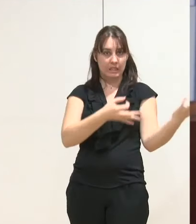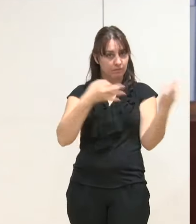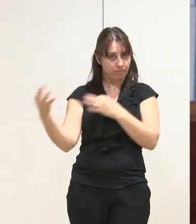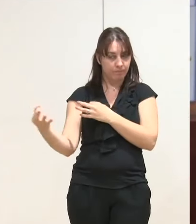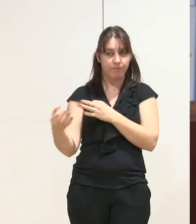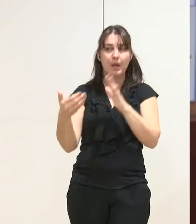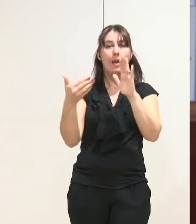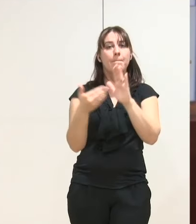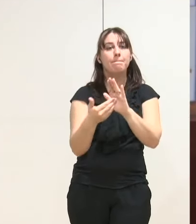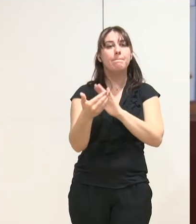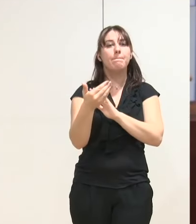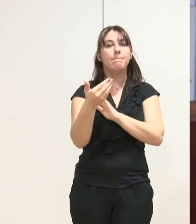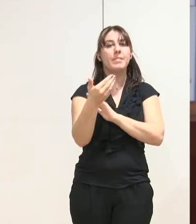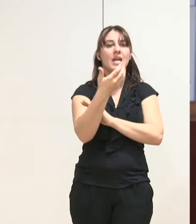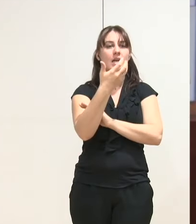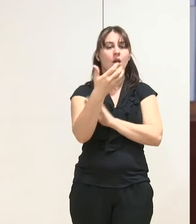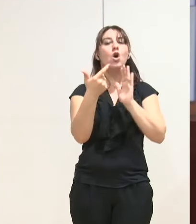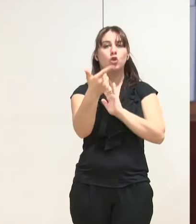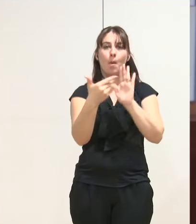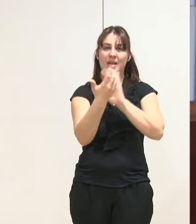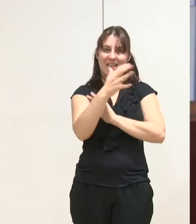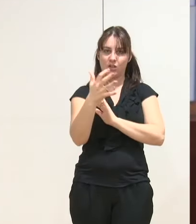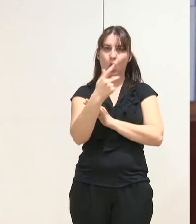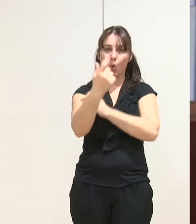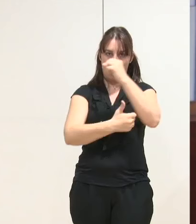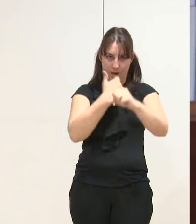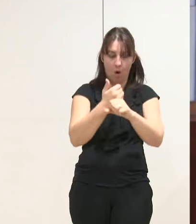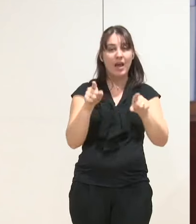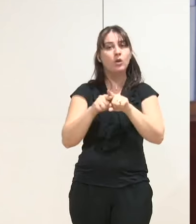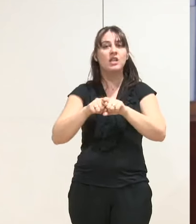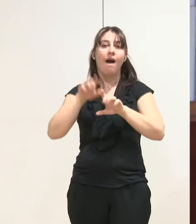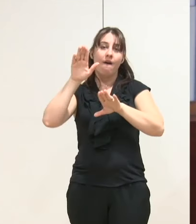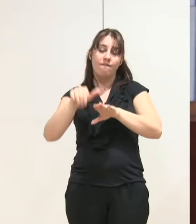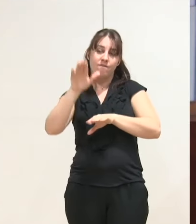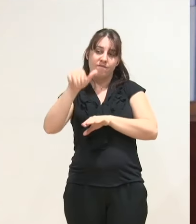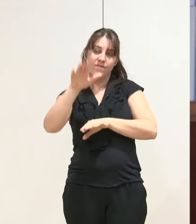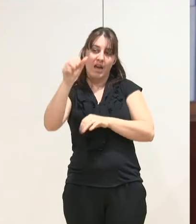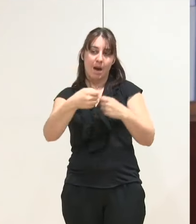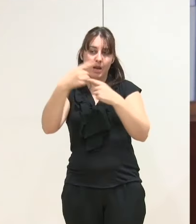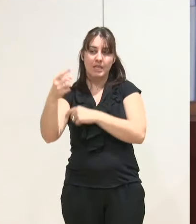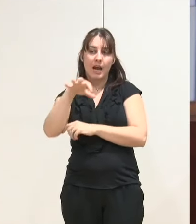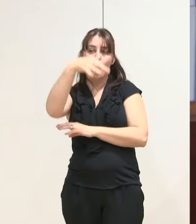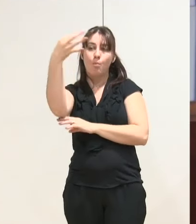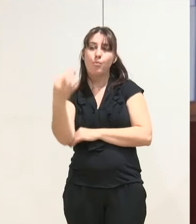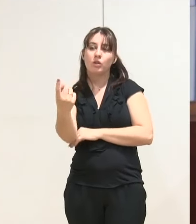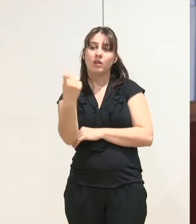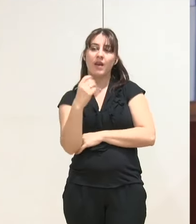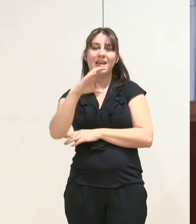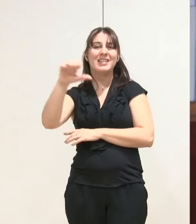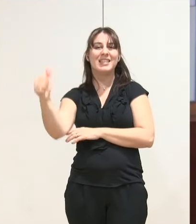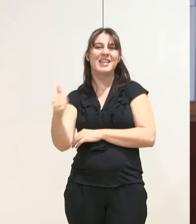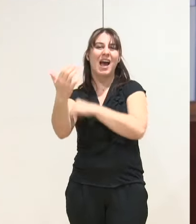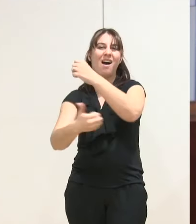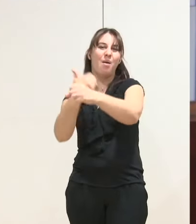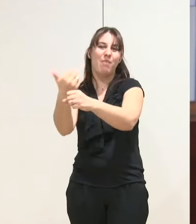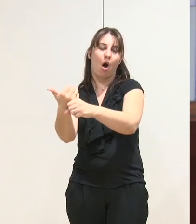2500 € par an et d'une part variable équivalent à un pourcentage de chiffre d'affaires annuel